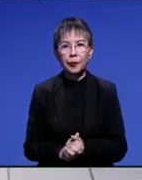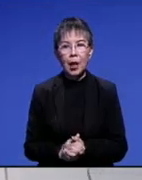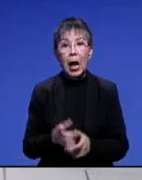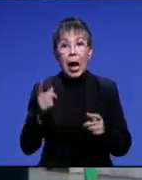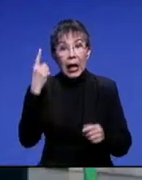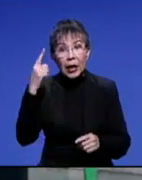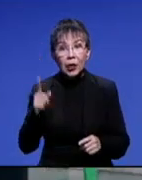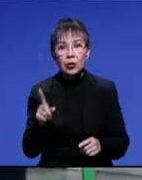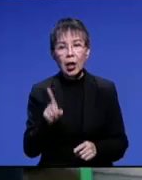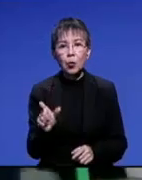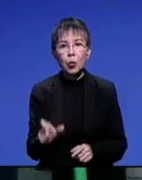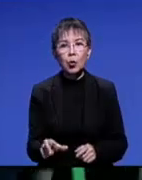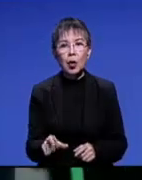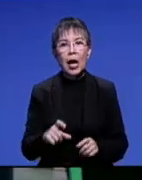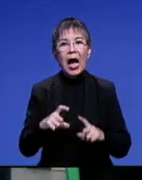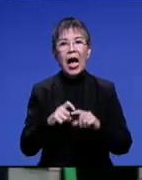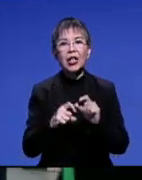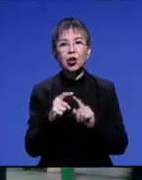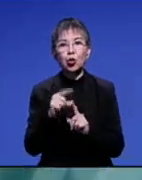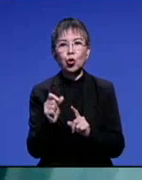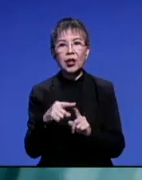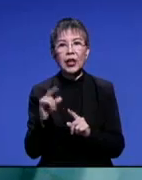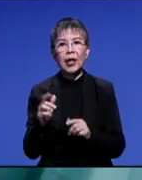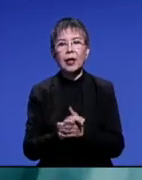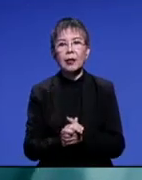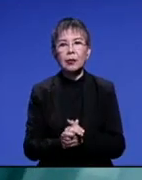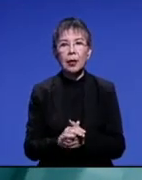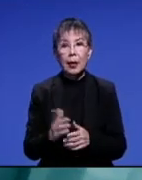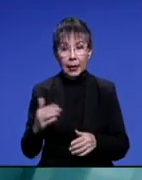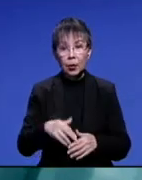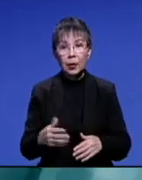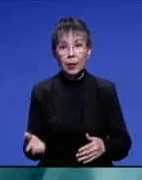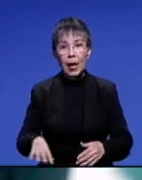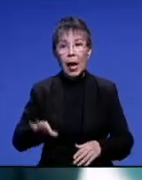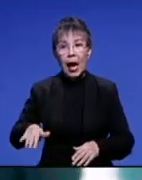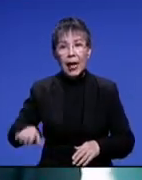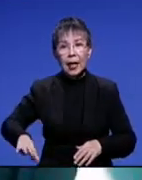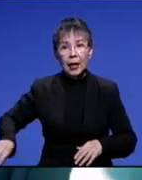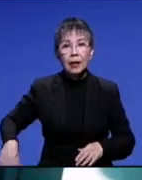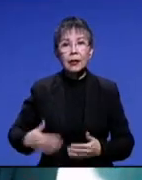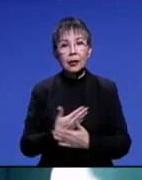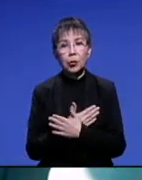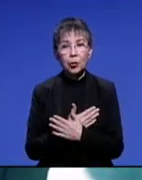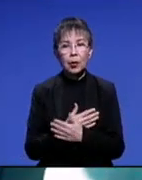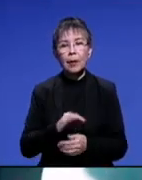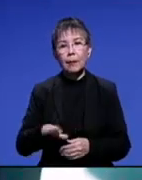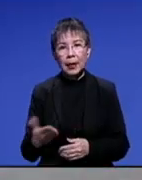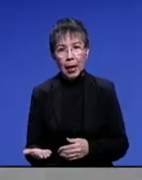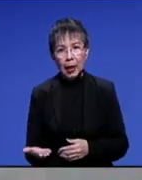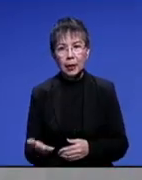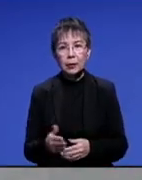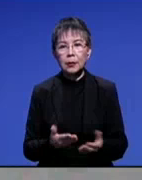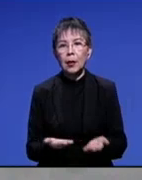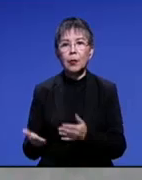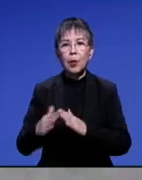Akibat kejadian ini, seorang penumpang bernama Astuti, warga Kebumen, Jawa Tengah, yang juga anak almarhum Budi Rusbi Janto, tewas dalam perjalanan ke